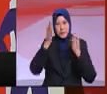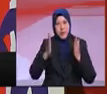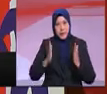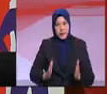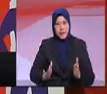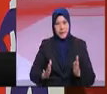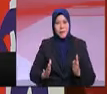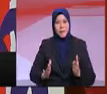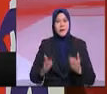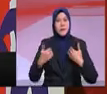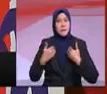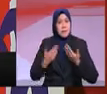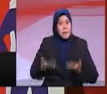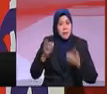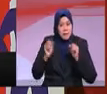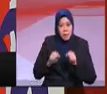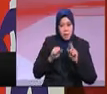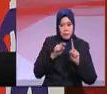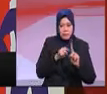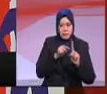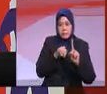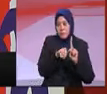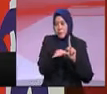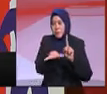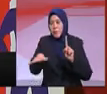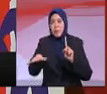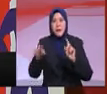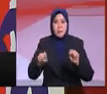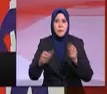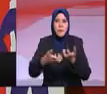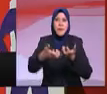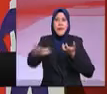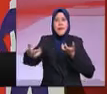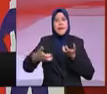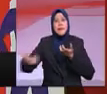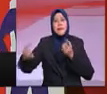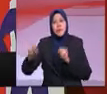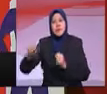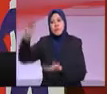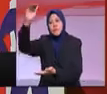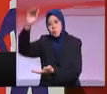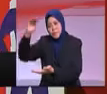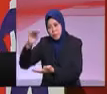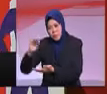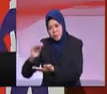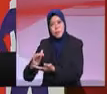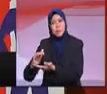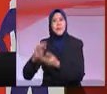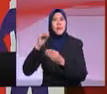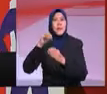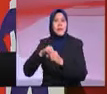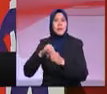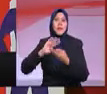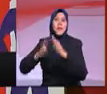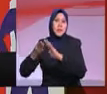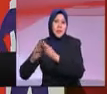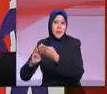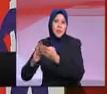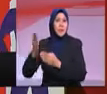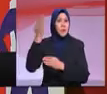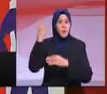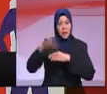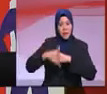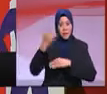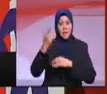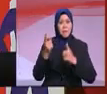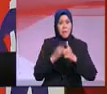pesakit yang ada keboleh jangkitan. Jadi jangkitan kurang dalam komuniti. Ini yang telah kita laksanakan daripada hari pertama lagi. Dan setakat